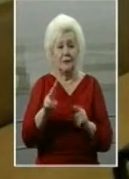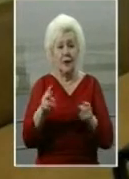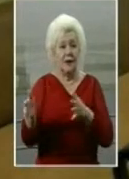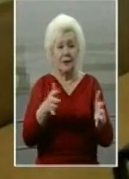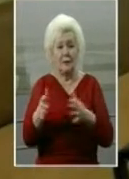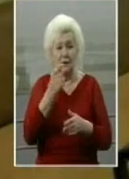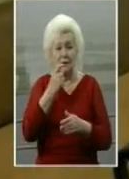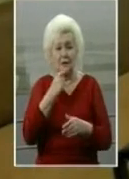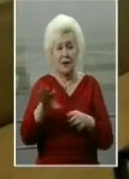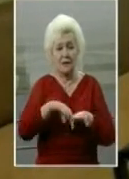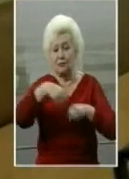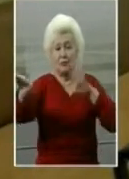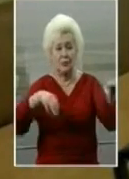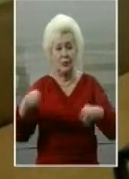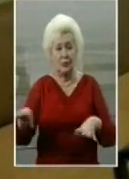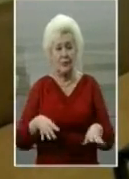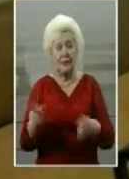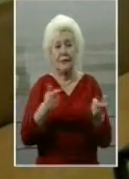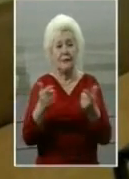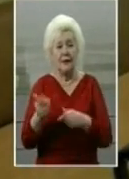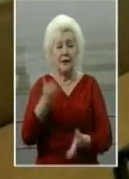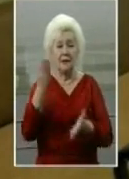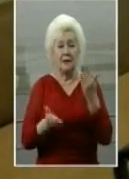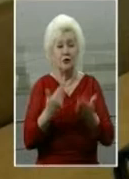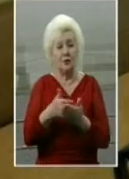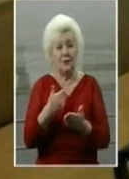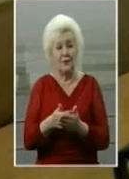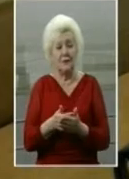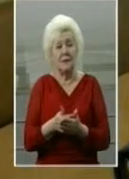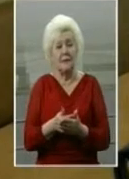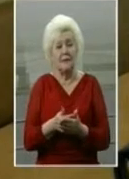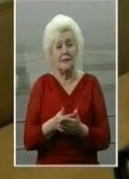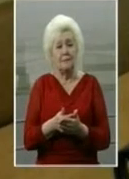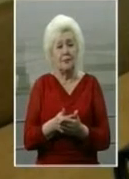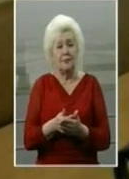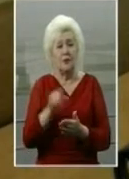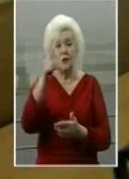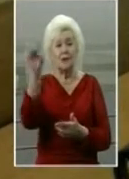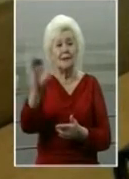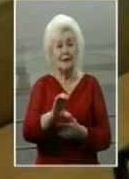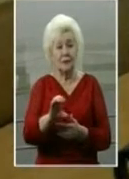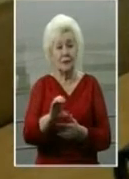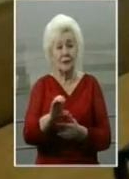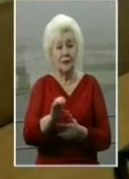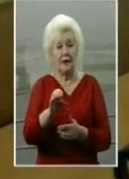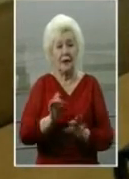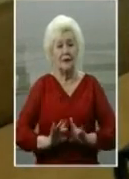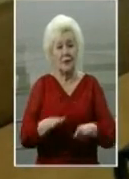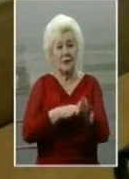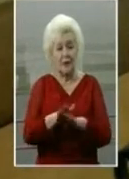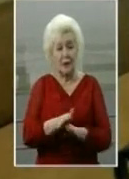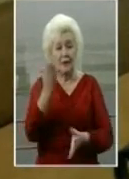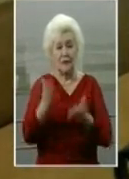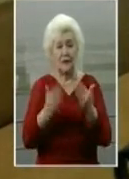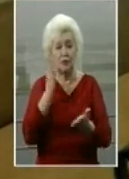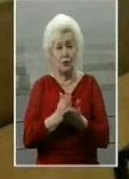борошно, яйця, все може бути де завгодно, якщо навіть секунда, справу зроблено. Якщо